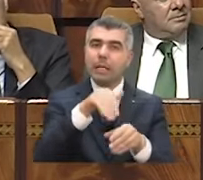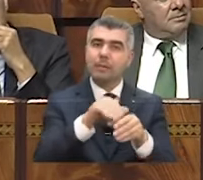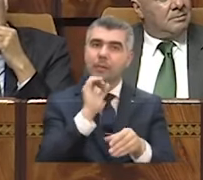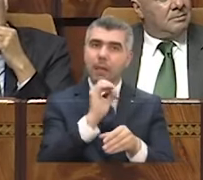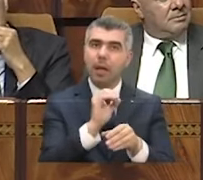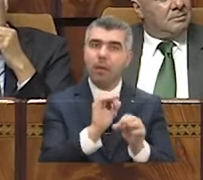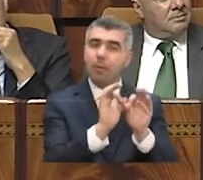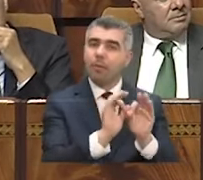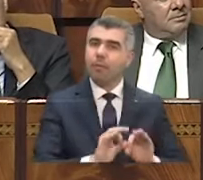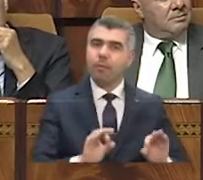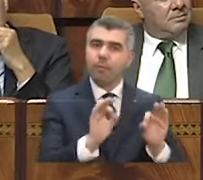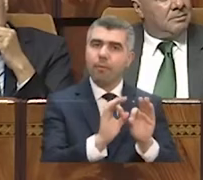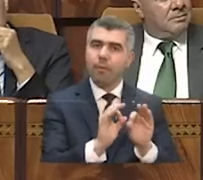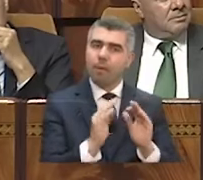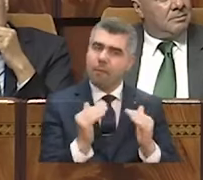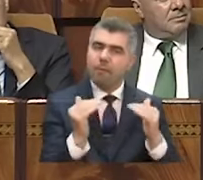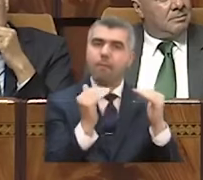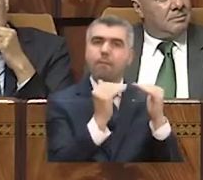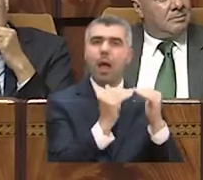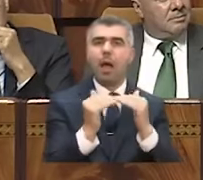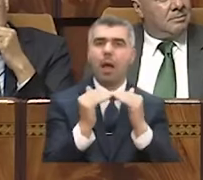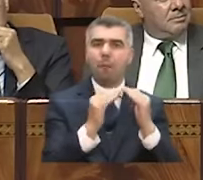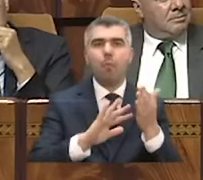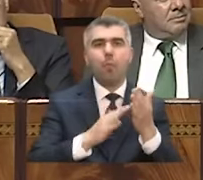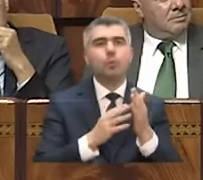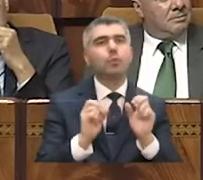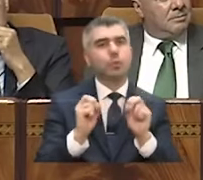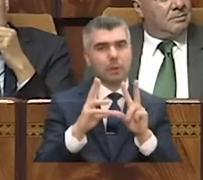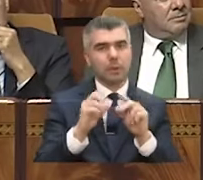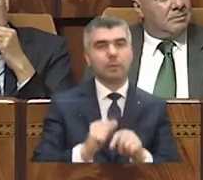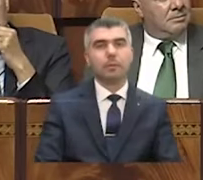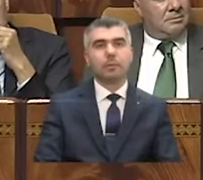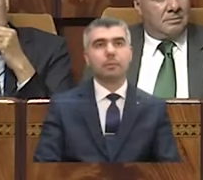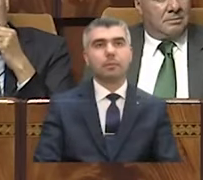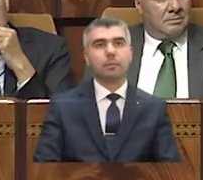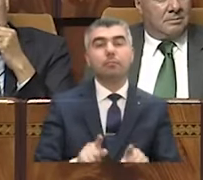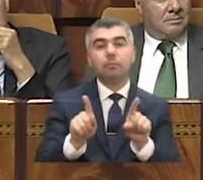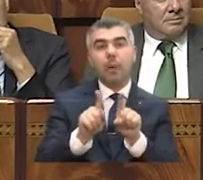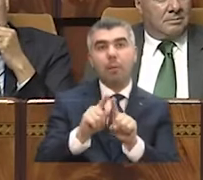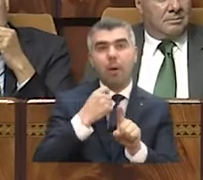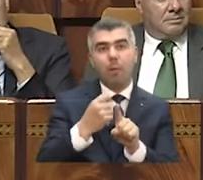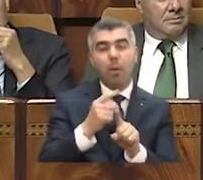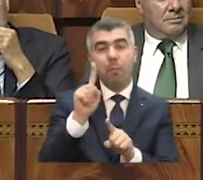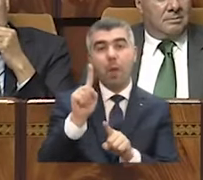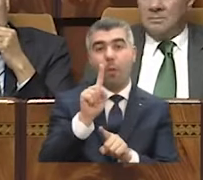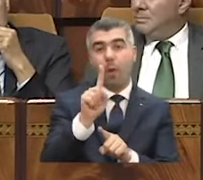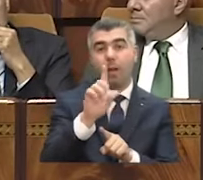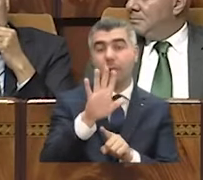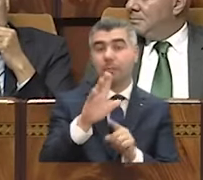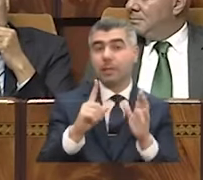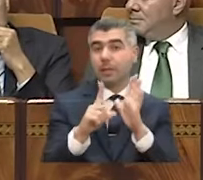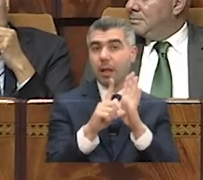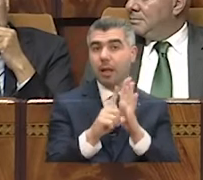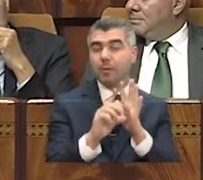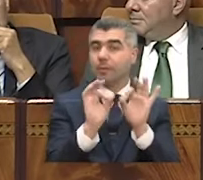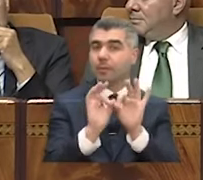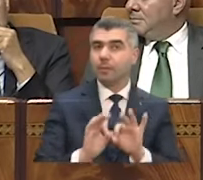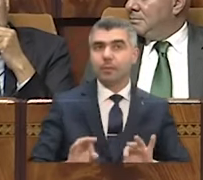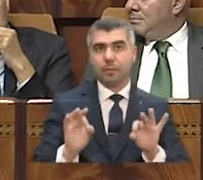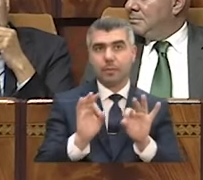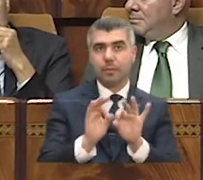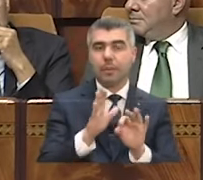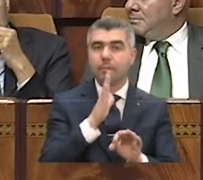فيها امور اللي كلنا متفقين عليها، هادشي اللي كتقول كلنا متفقين عليه، ولكن خارج نطاق الماده 151. وبالتالي السيد